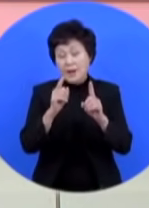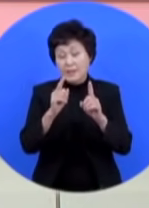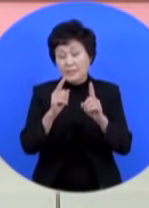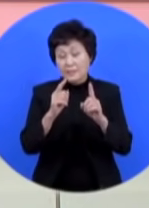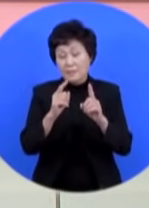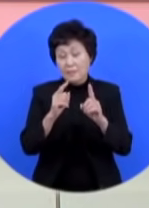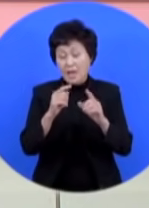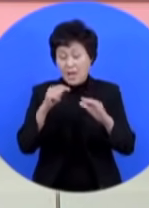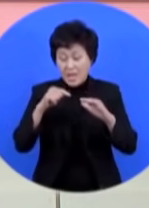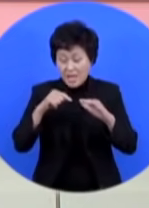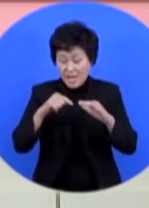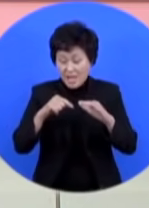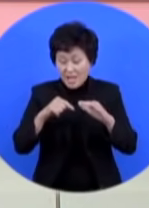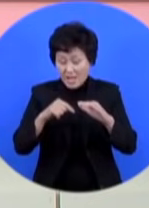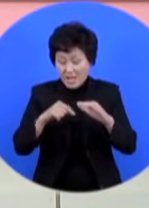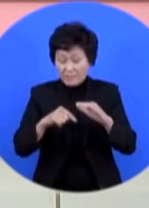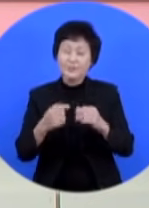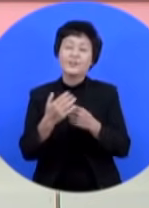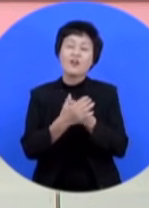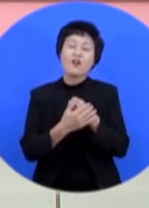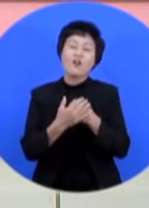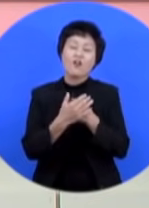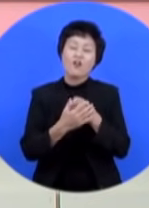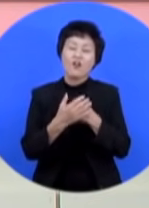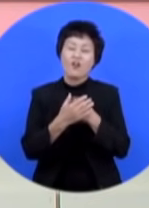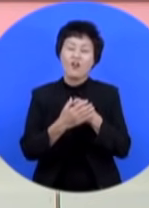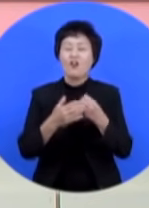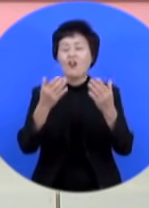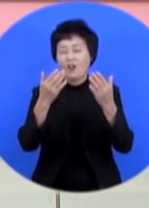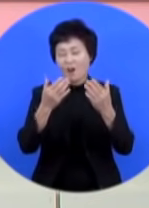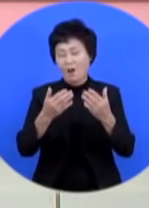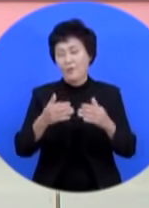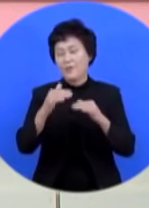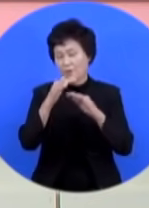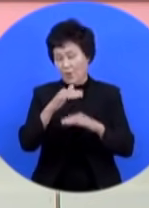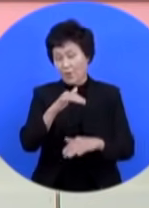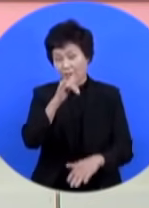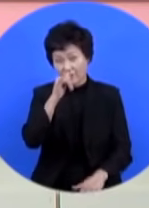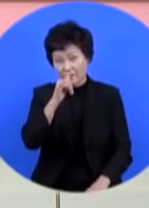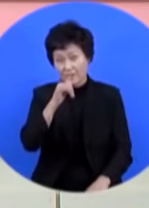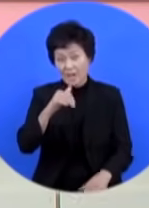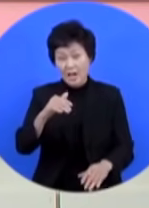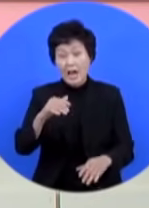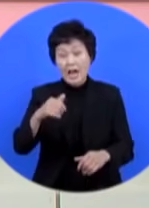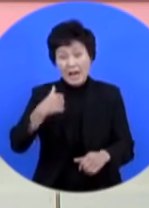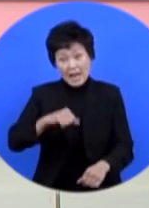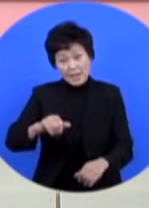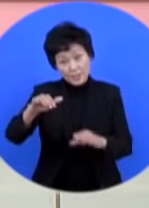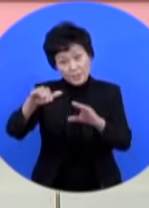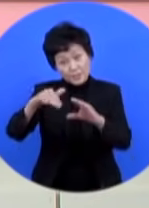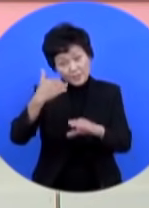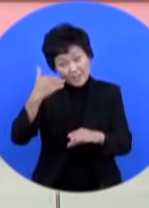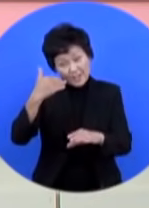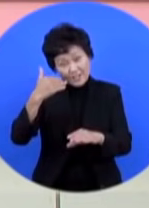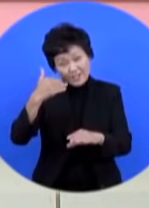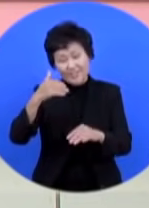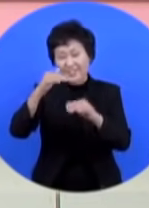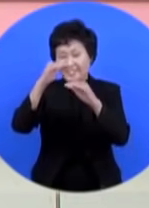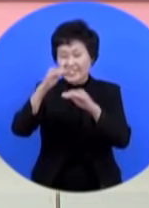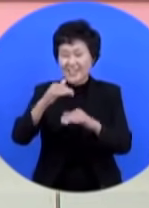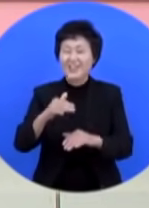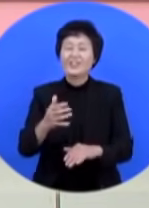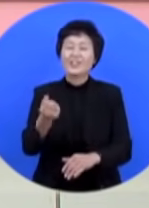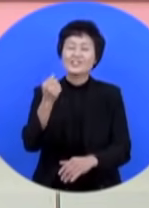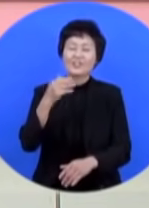있는지 제가 그 아들이 보내준 묵상 자료를 가지고 교회에서 예. 여러 차례 설교를 할